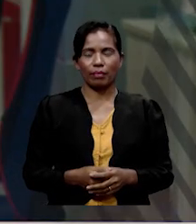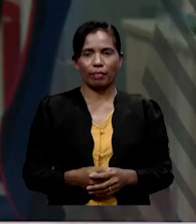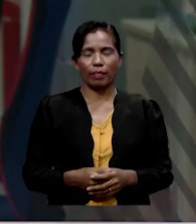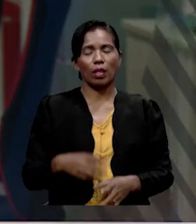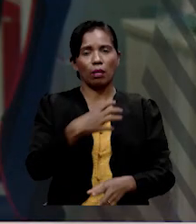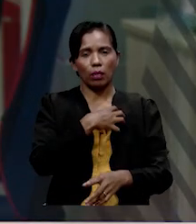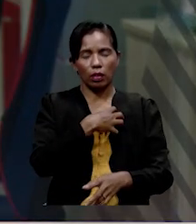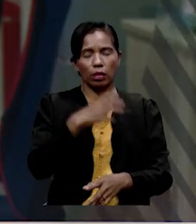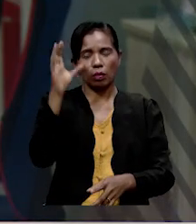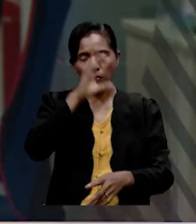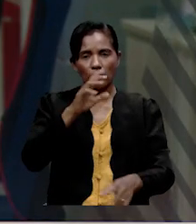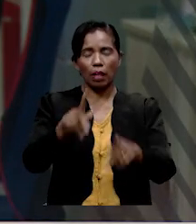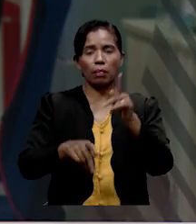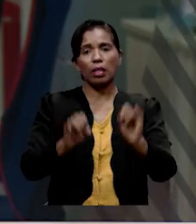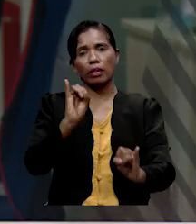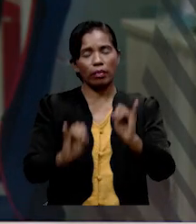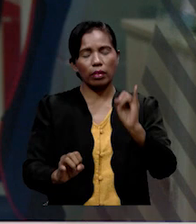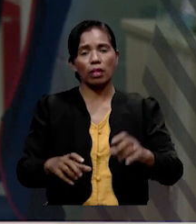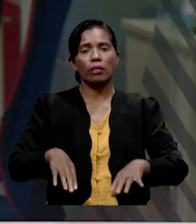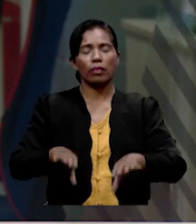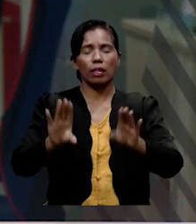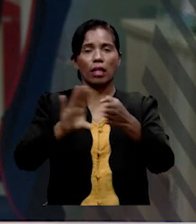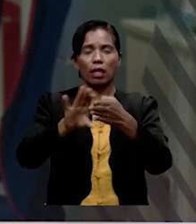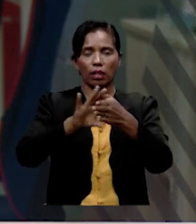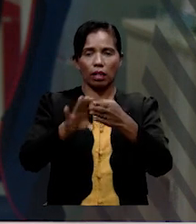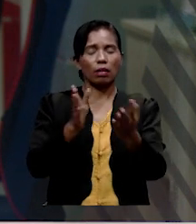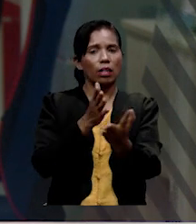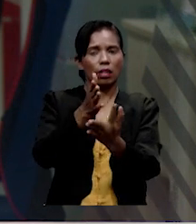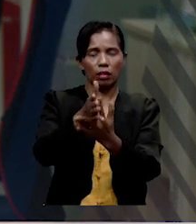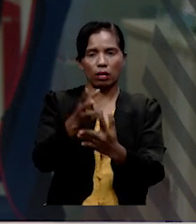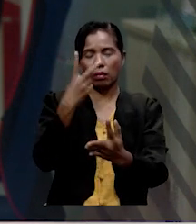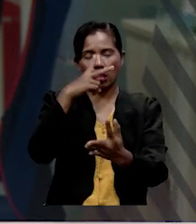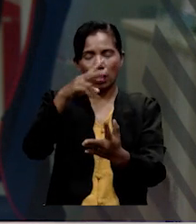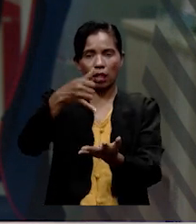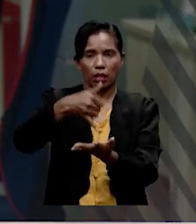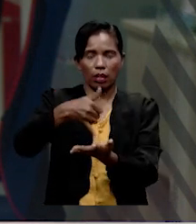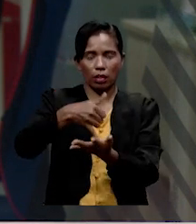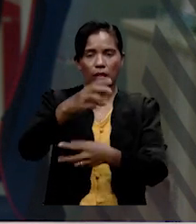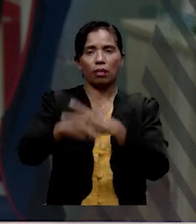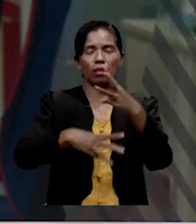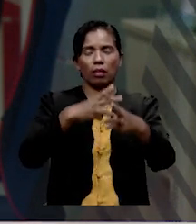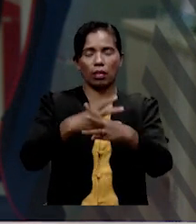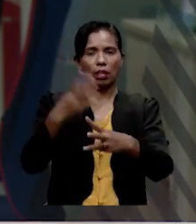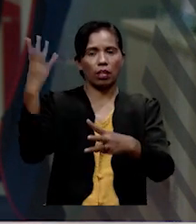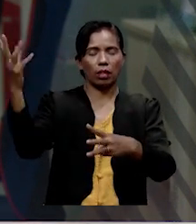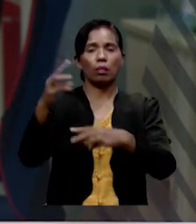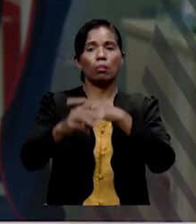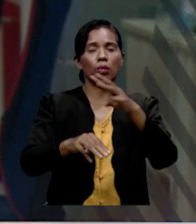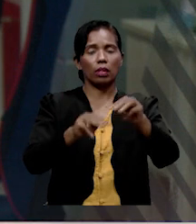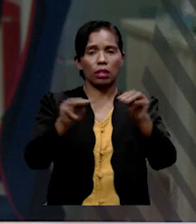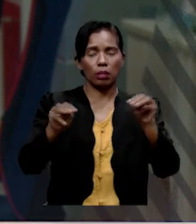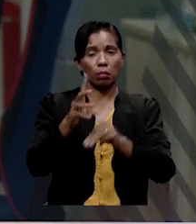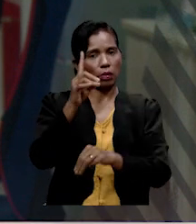Penitelli buka tuir individu balung nebe fang kartawa sesu, hodi asisti trofeo Copa Mundial ia stadio municipal di Lech.